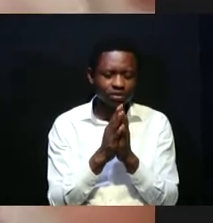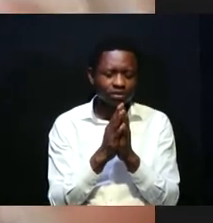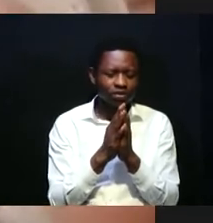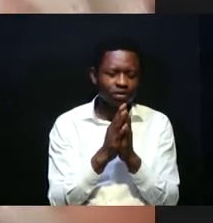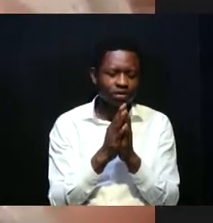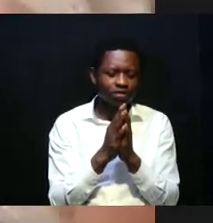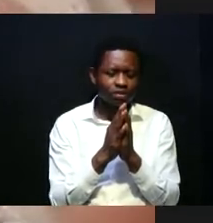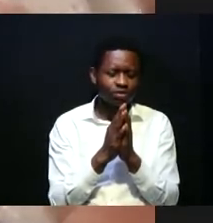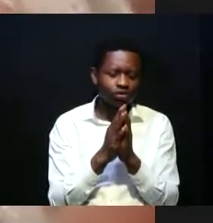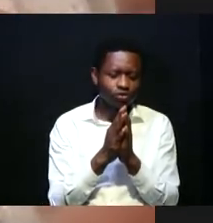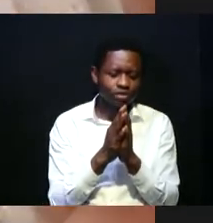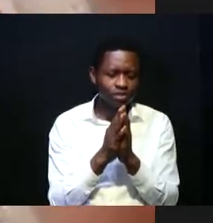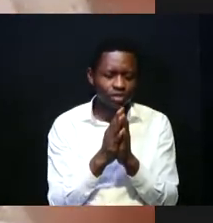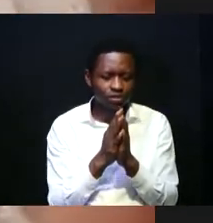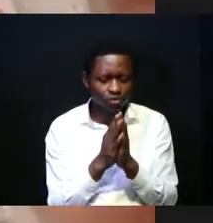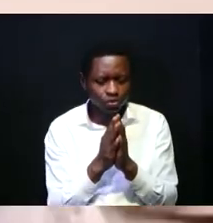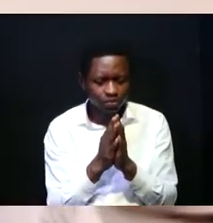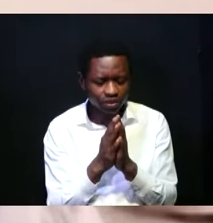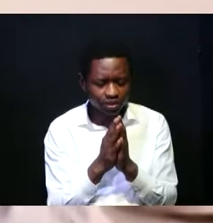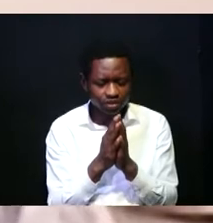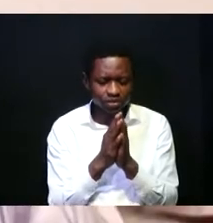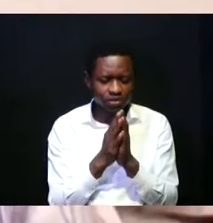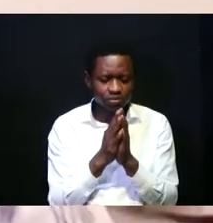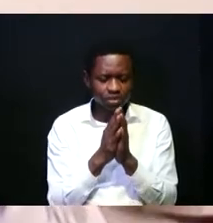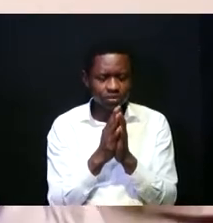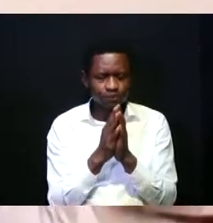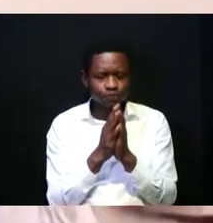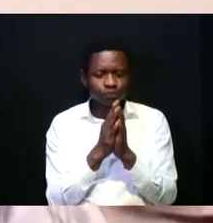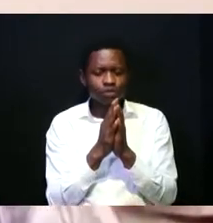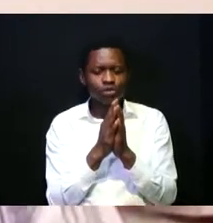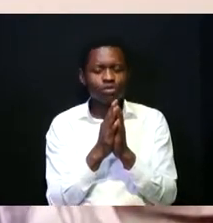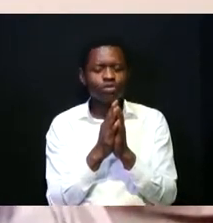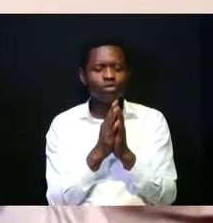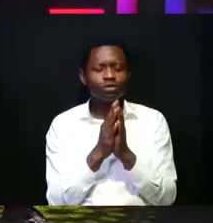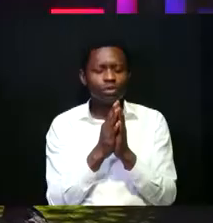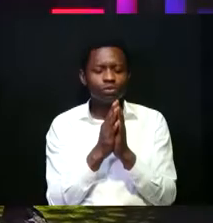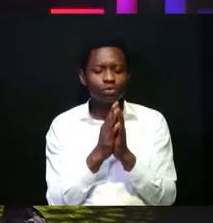ri katori bi antaka yande le bri anda masuri bi anda katozi bi